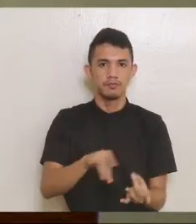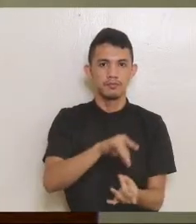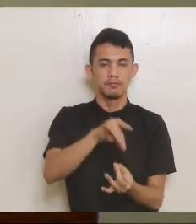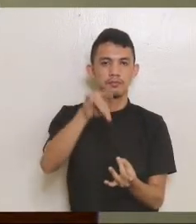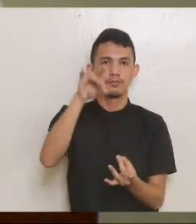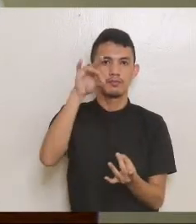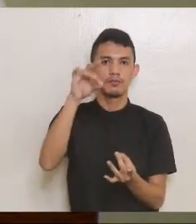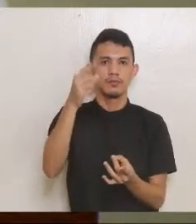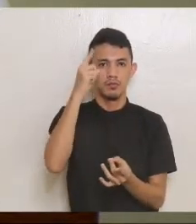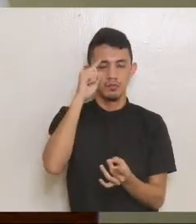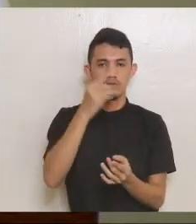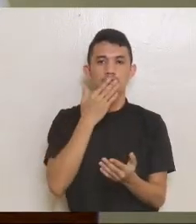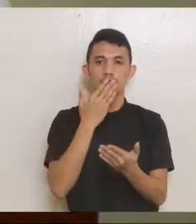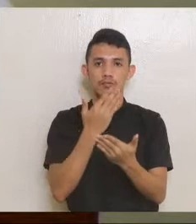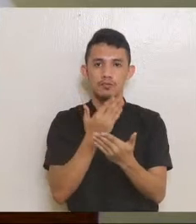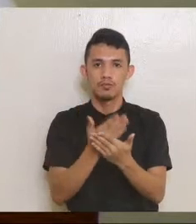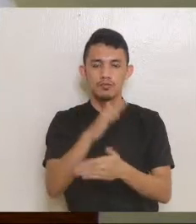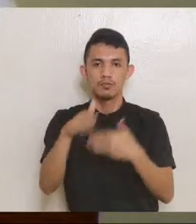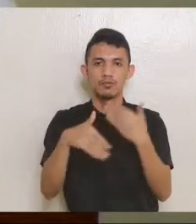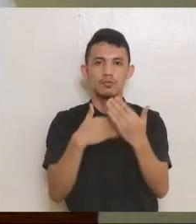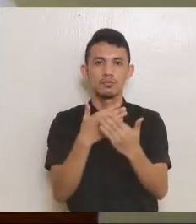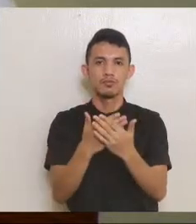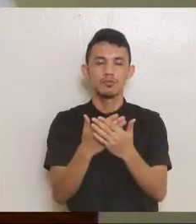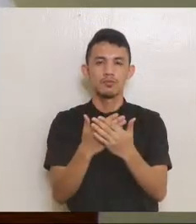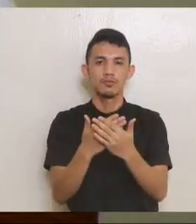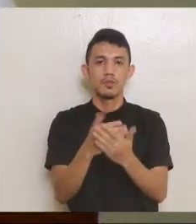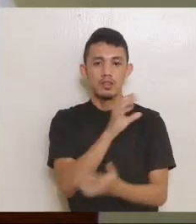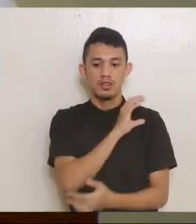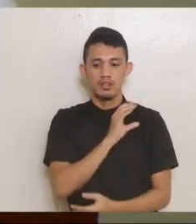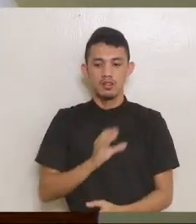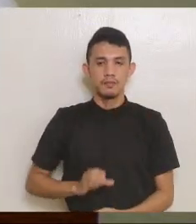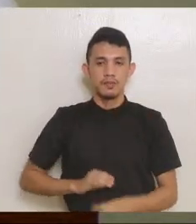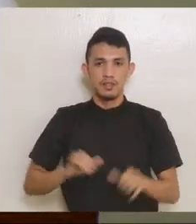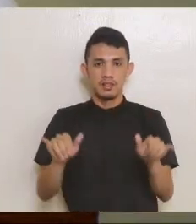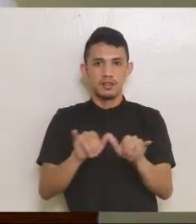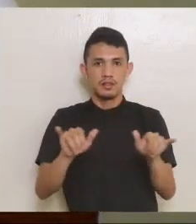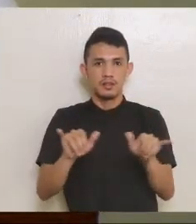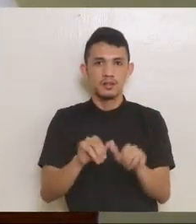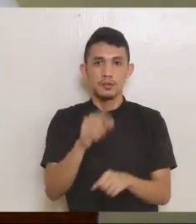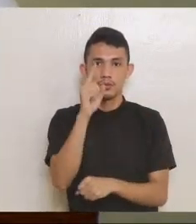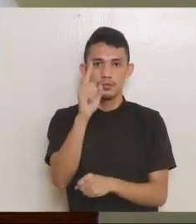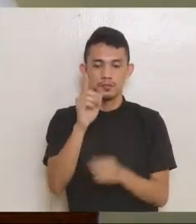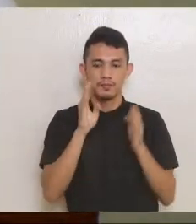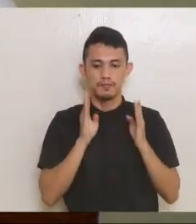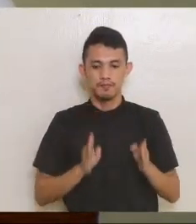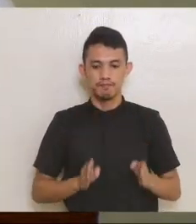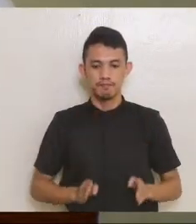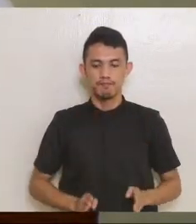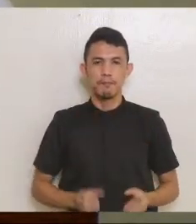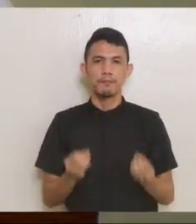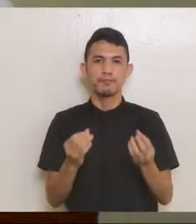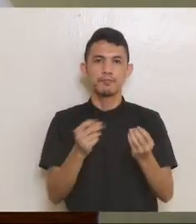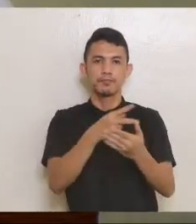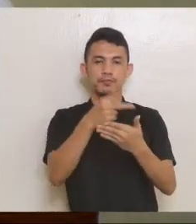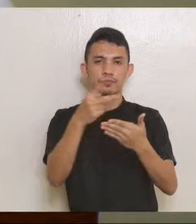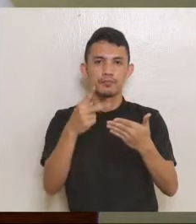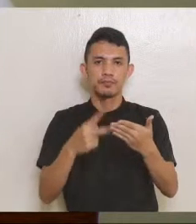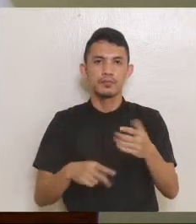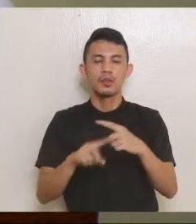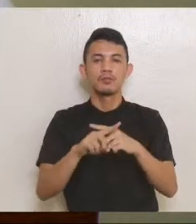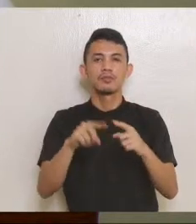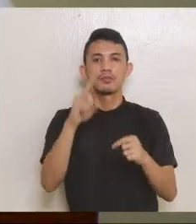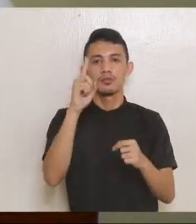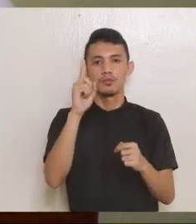tanan. Kay si Kristo, sama sa usa ka lawas nga daghang bahin, apan usa ra ka lawas bisan